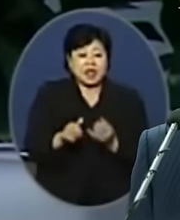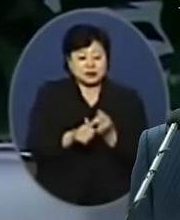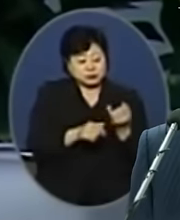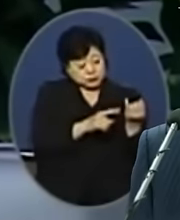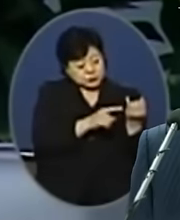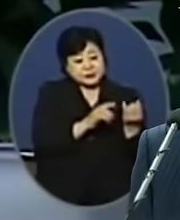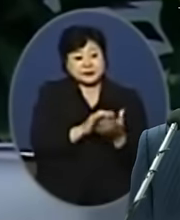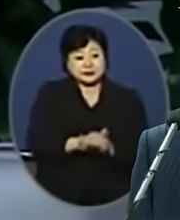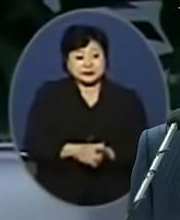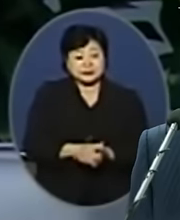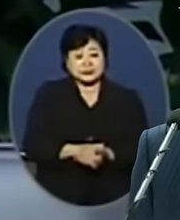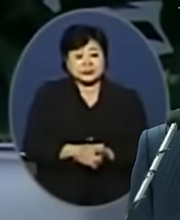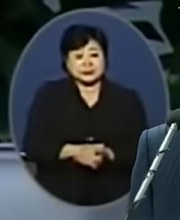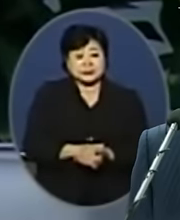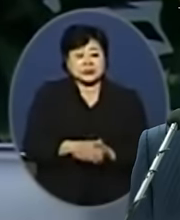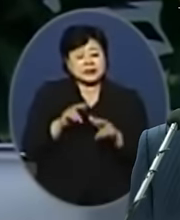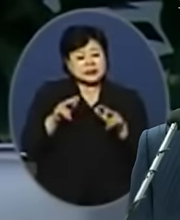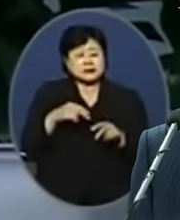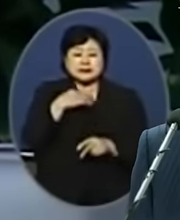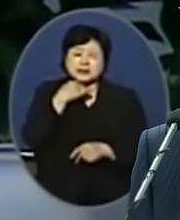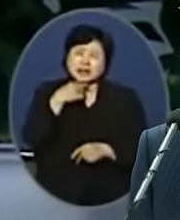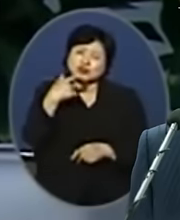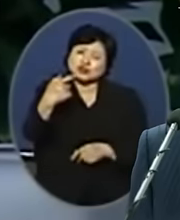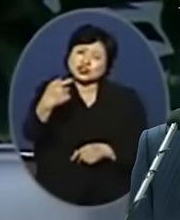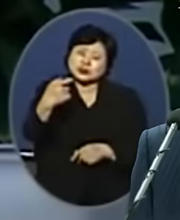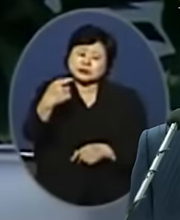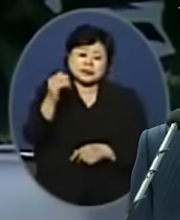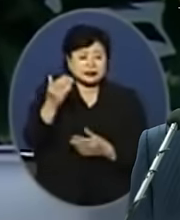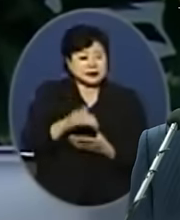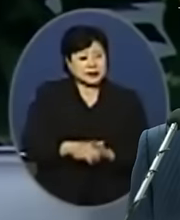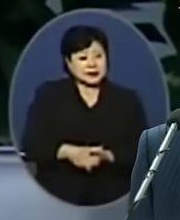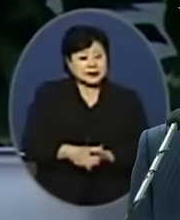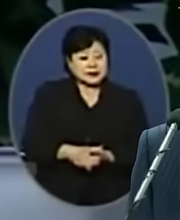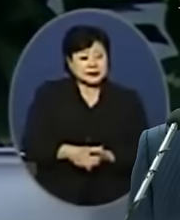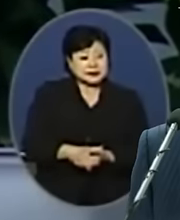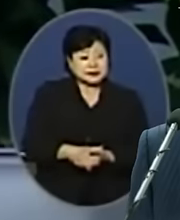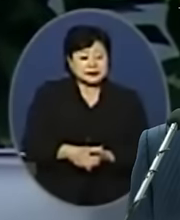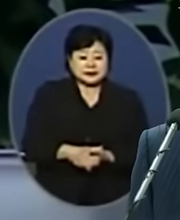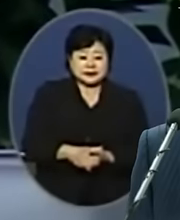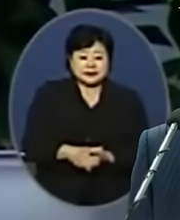분인데 지금 나이가 한 60 됐는데